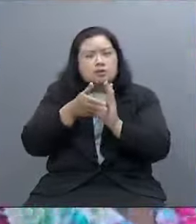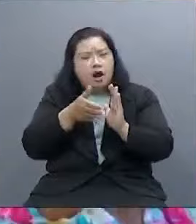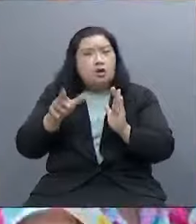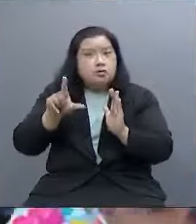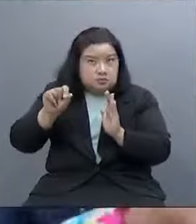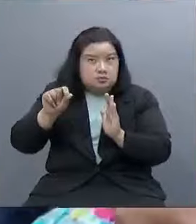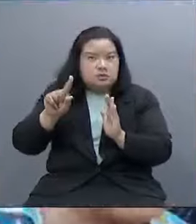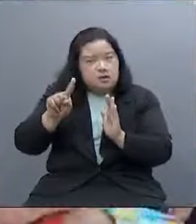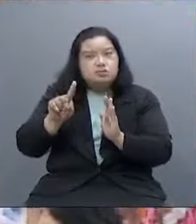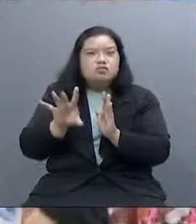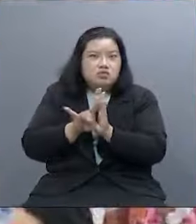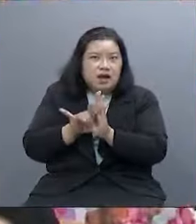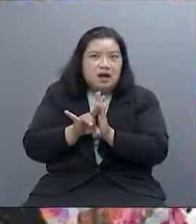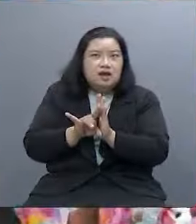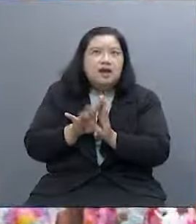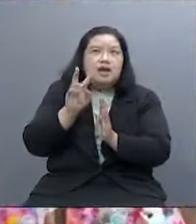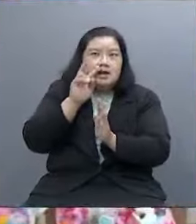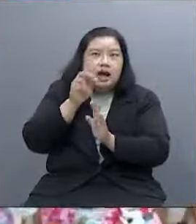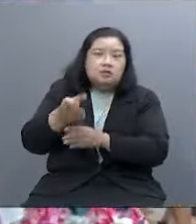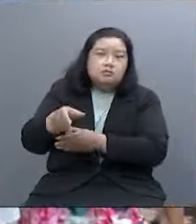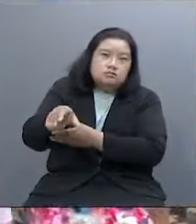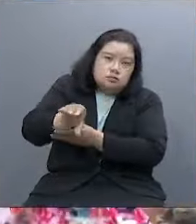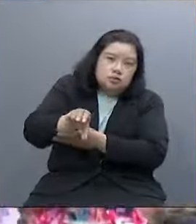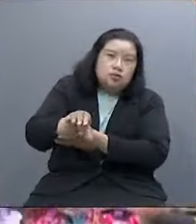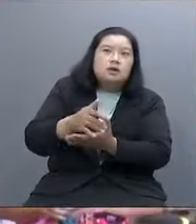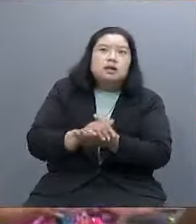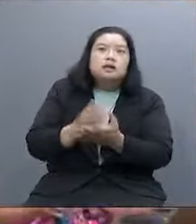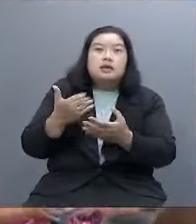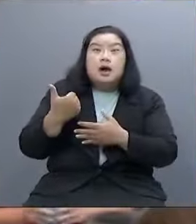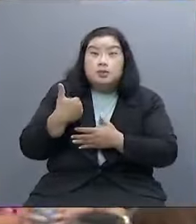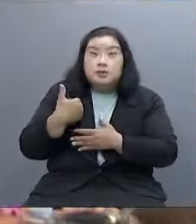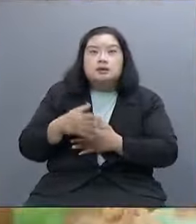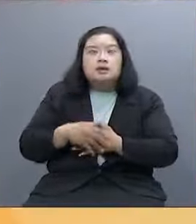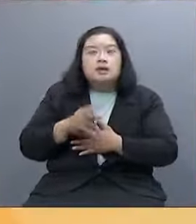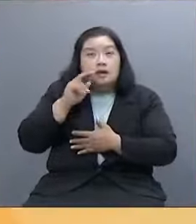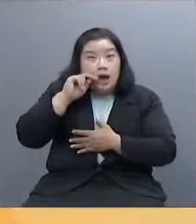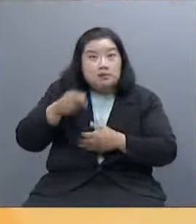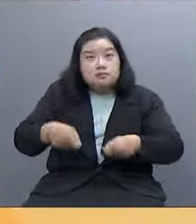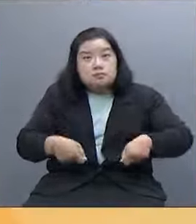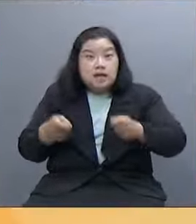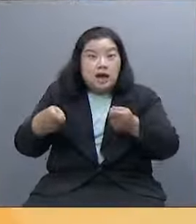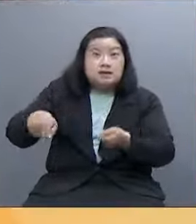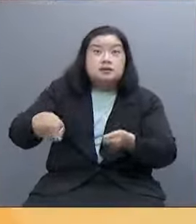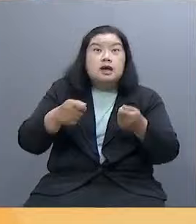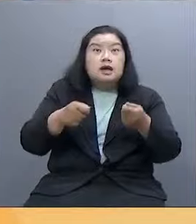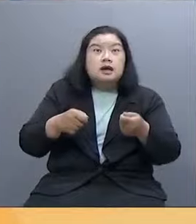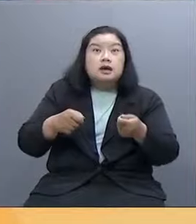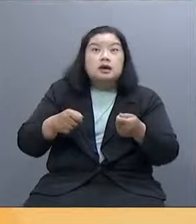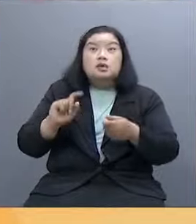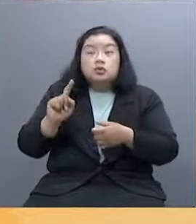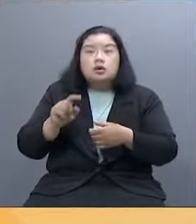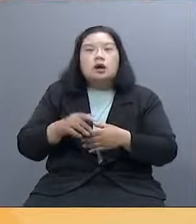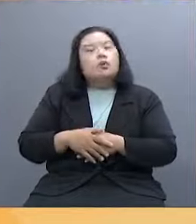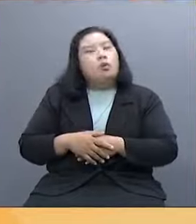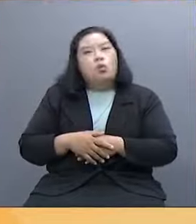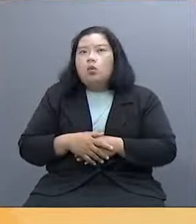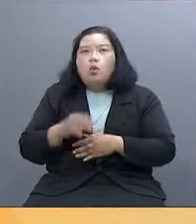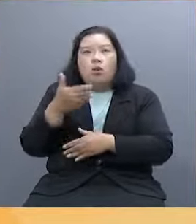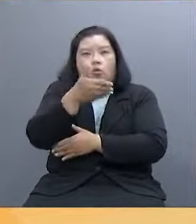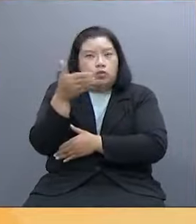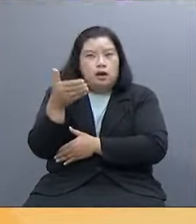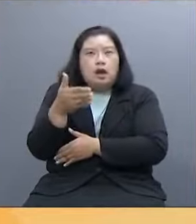คะมีทั้งการส่งน้ำแล้วก็ที่สำคัญคุณผู้ชมไปร่วมงานนี้ต้องบอกว่าเป็นการร่วมงานกันระดับประเทศเพราะว่างานนี้เข